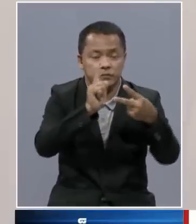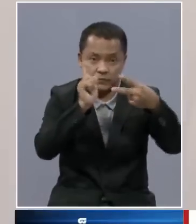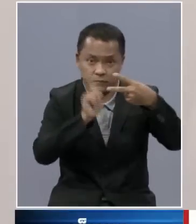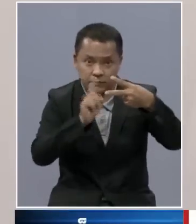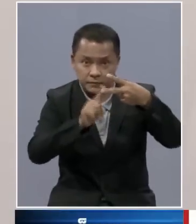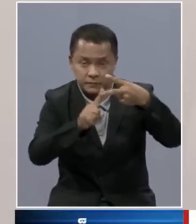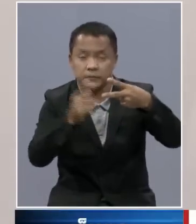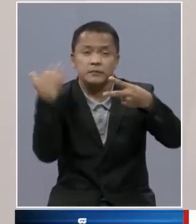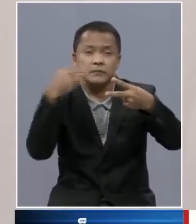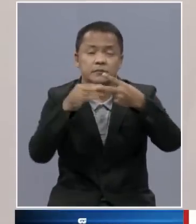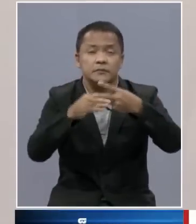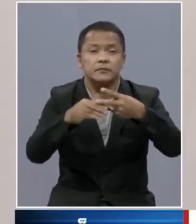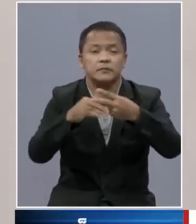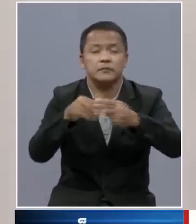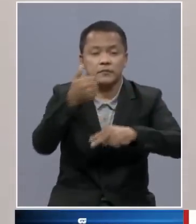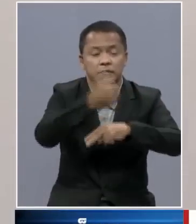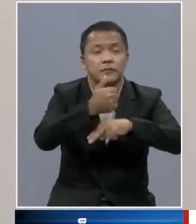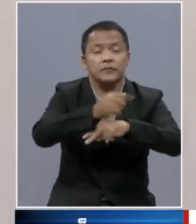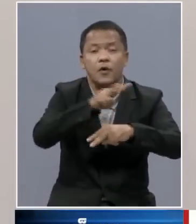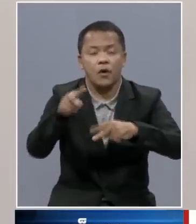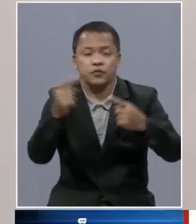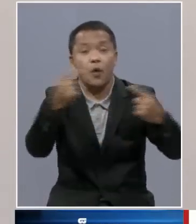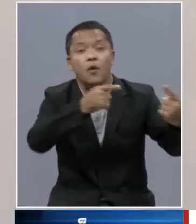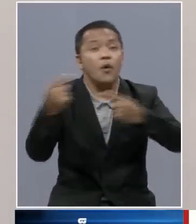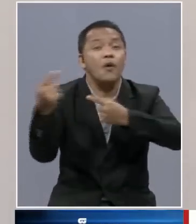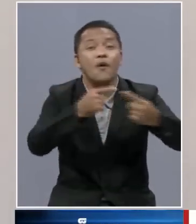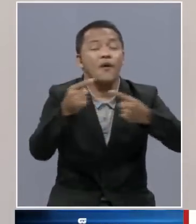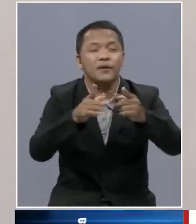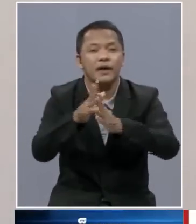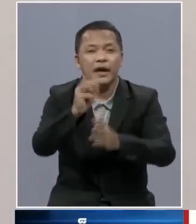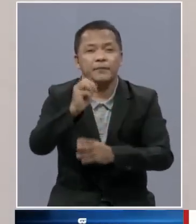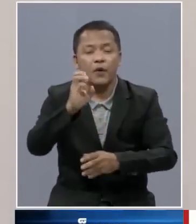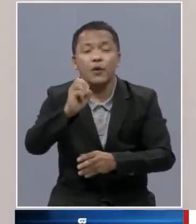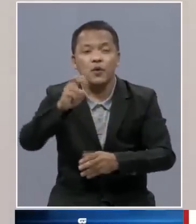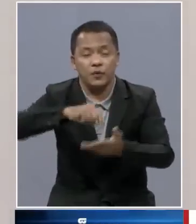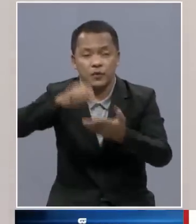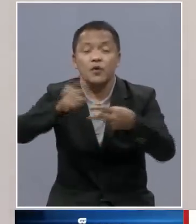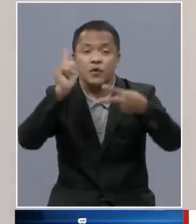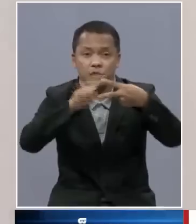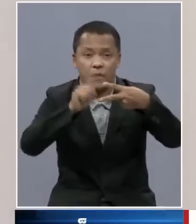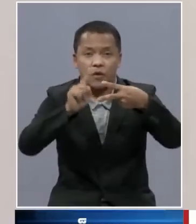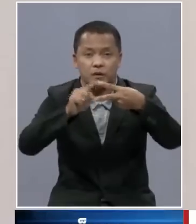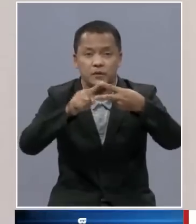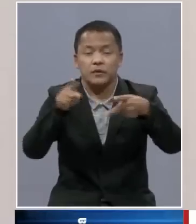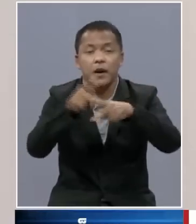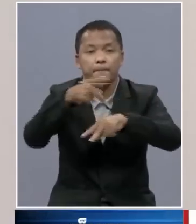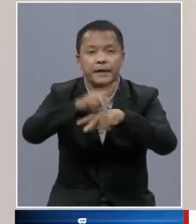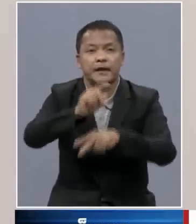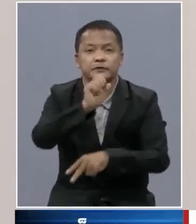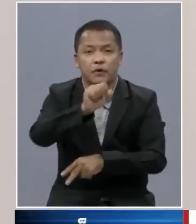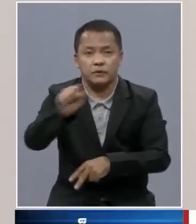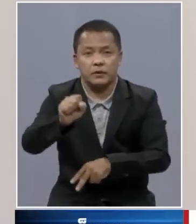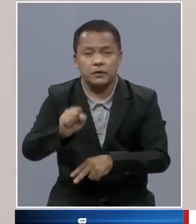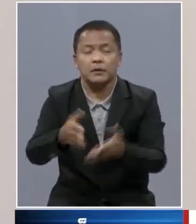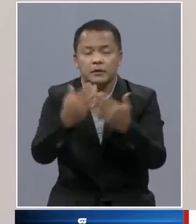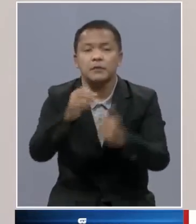แรกก็คือตอนที่คุณสิทธากับหมอชนน่านใช่ไหมมีวิวาทะกันเนี่ยนะคะเรื่องของ MOU ด่านที่2ก็คือเรื่องของประธานรัฐสภาเนี่ยแ